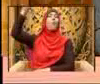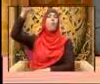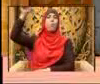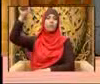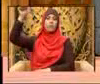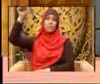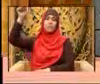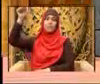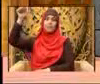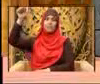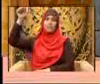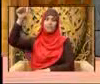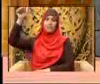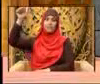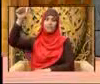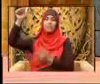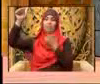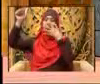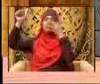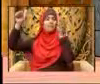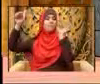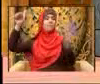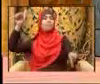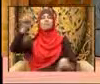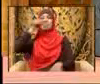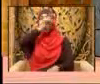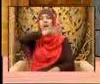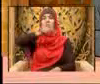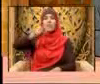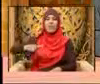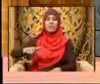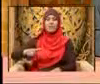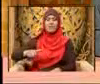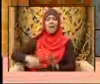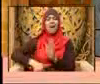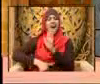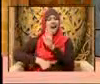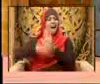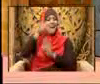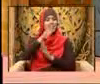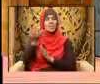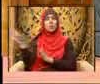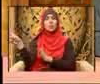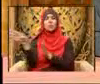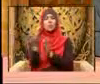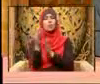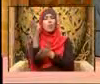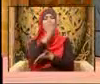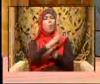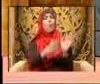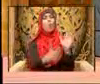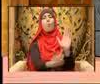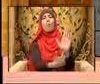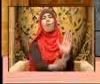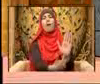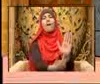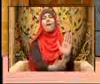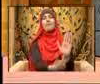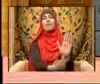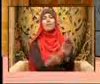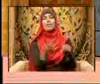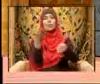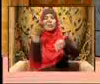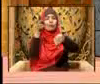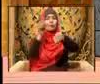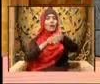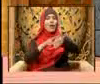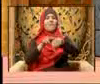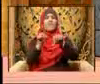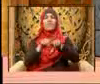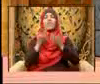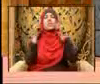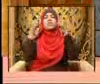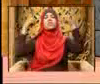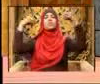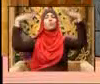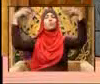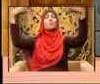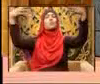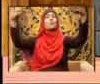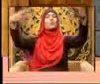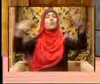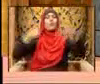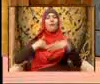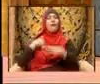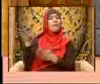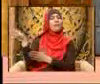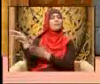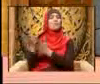الإخوة والأحبة سوى أن نقتدي بهذا الكتاب العزيز، وأن نستنير بنور هذا الكتاب العزيز المنير، وأن نقتدي